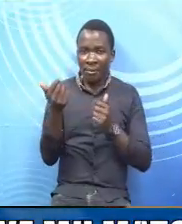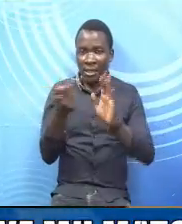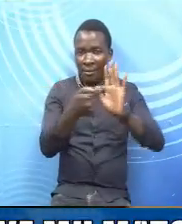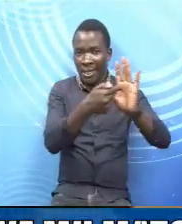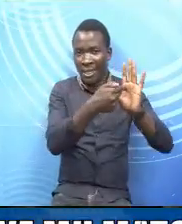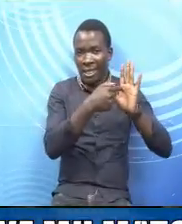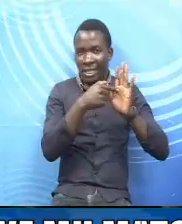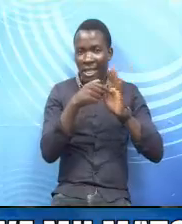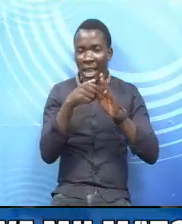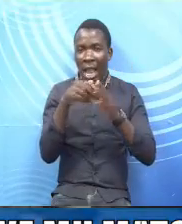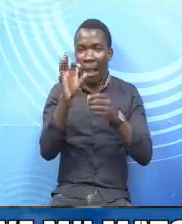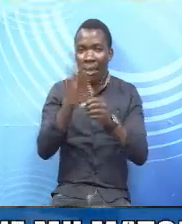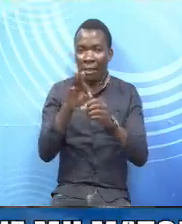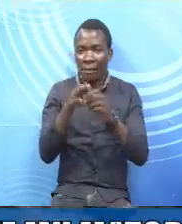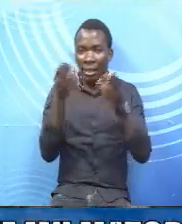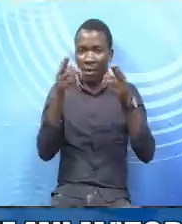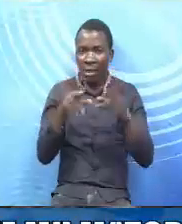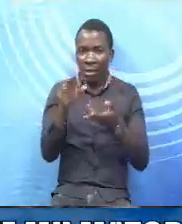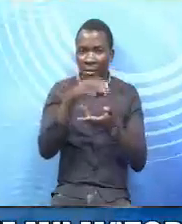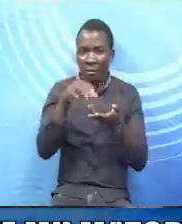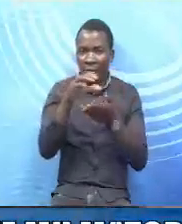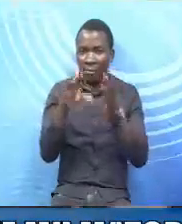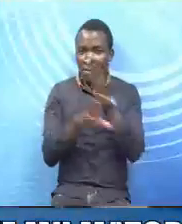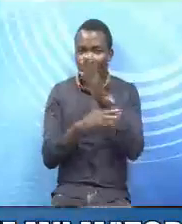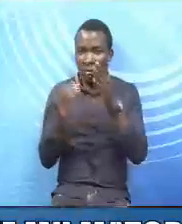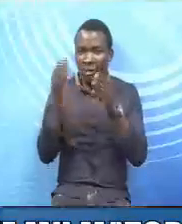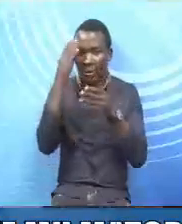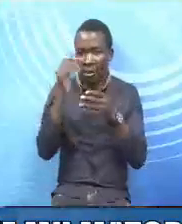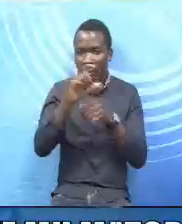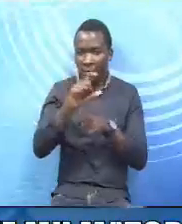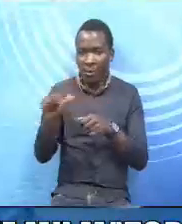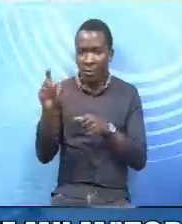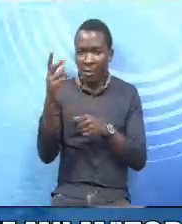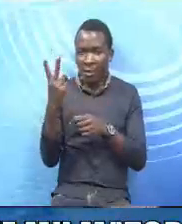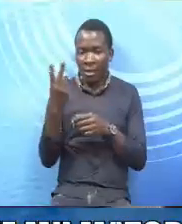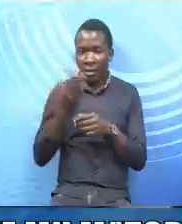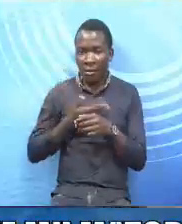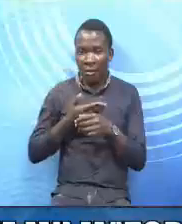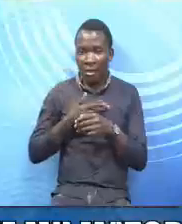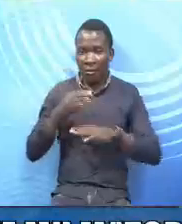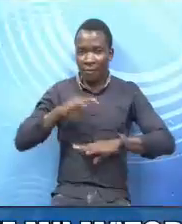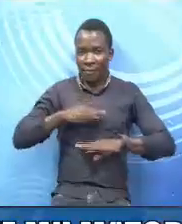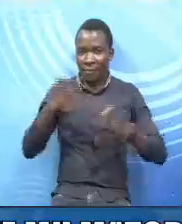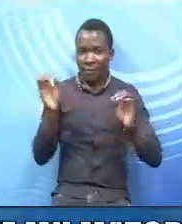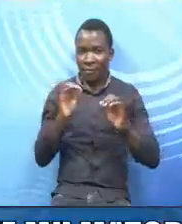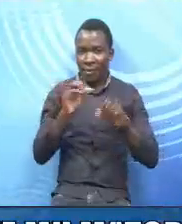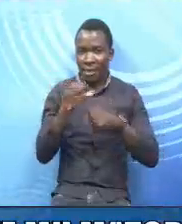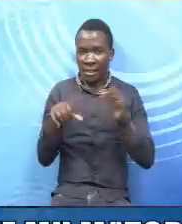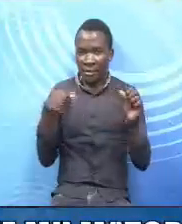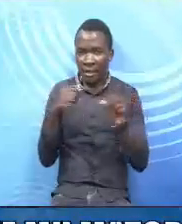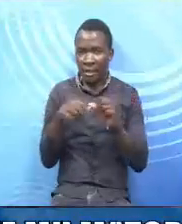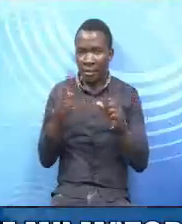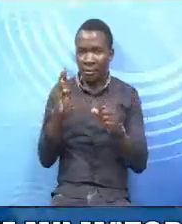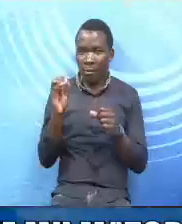byerekana ko aya matora yabayemo uburiganya, ngo kuko ibyumweru bibiri bari bafite bidahagije binajyanye n'uko Bobi